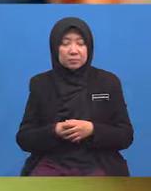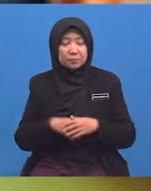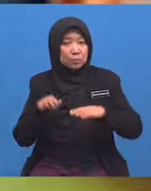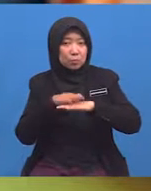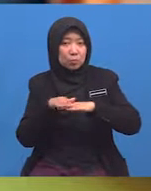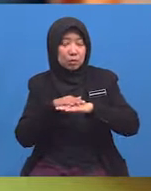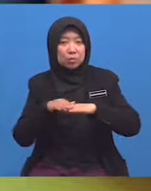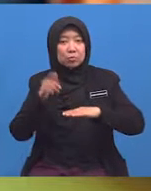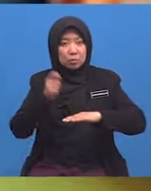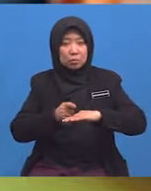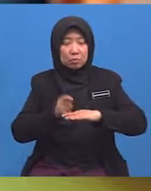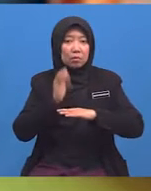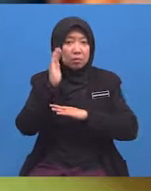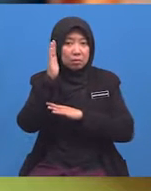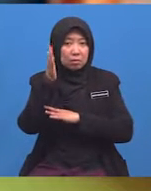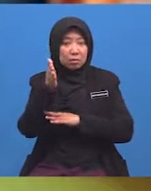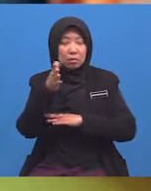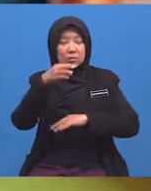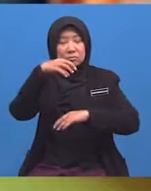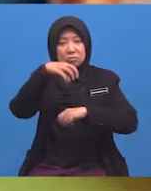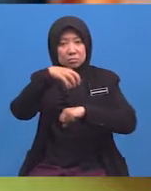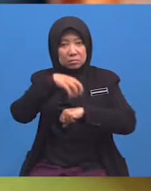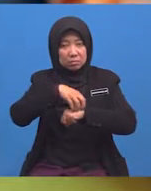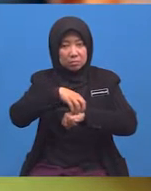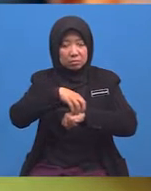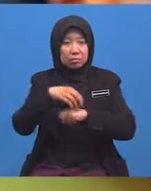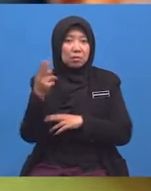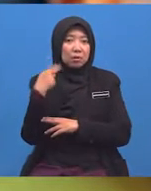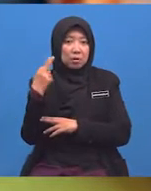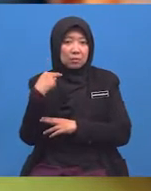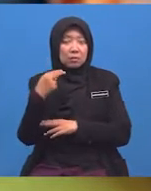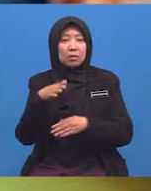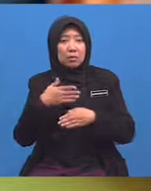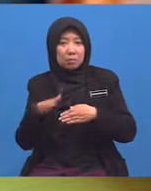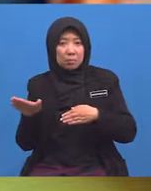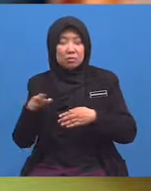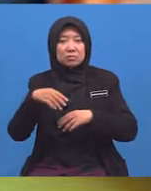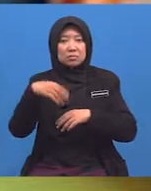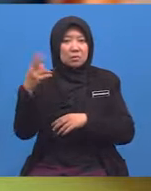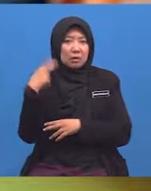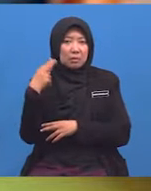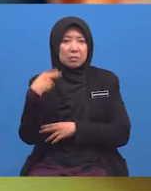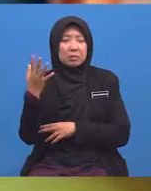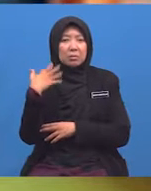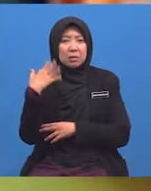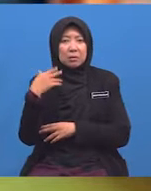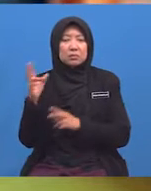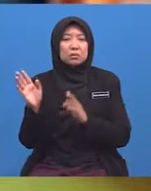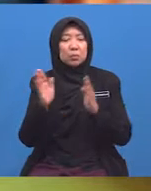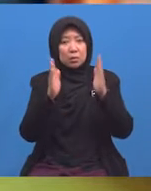Permukaan berturap akan menyerap haba lalu melepaskan haba yang panas ke udara.